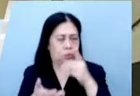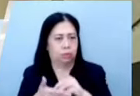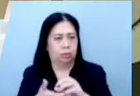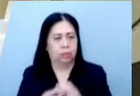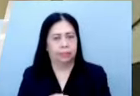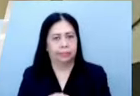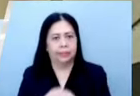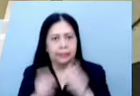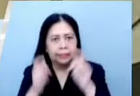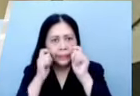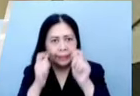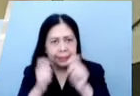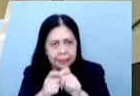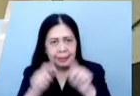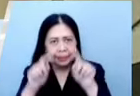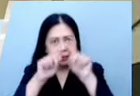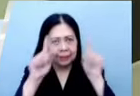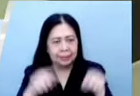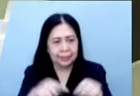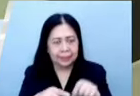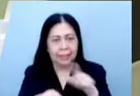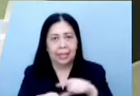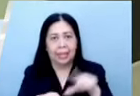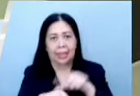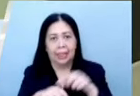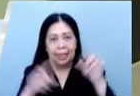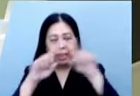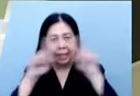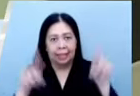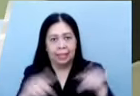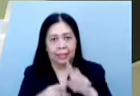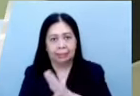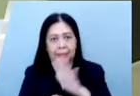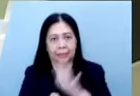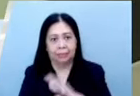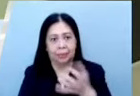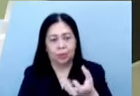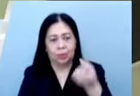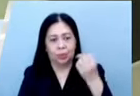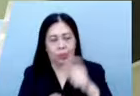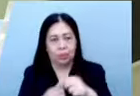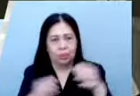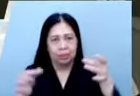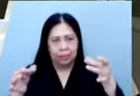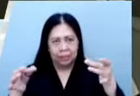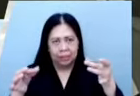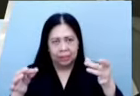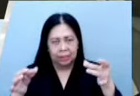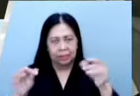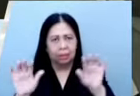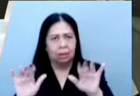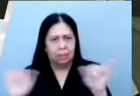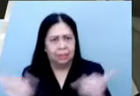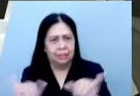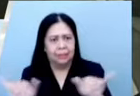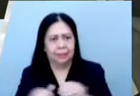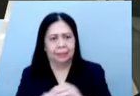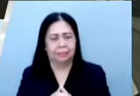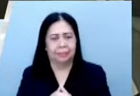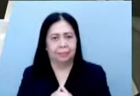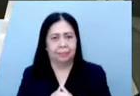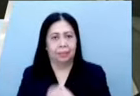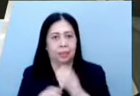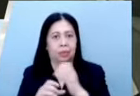sa tunay ang fake land titles na ito kung sa itsura at salat din lang ng papel ang basihan. Nakuha mga